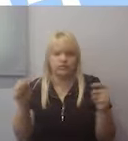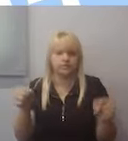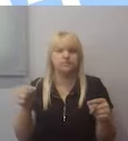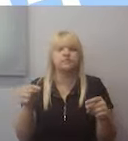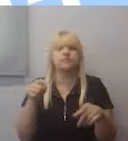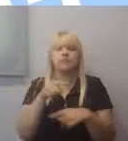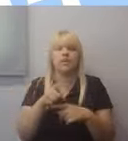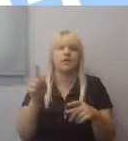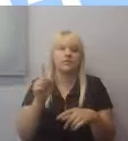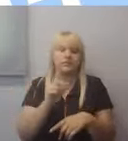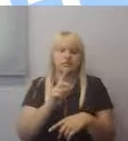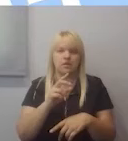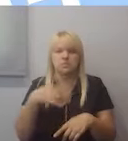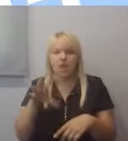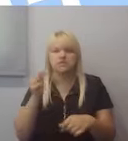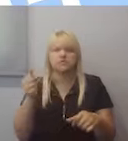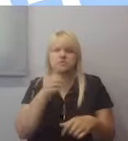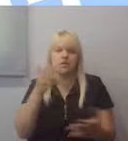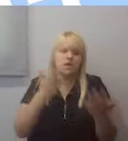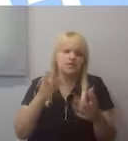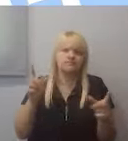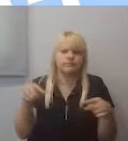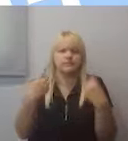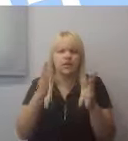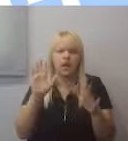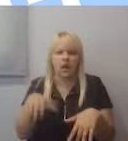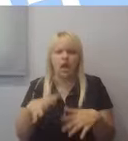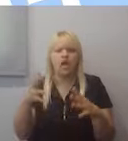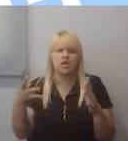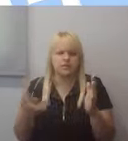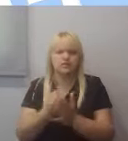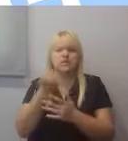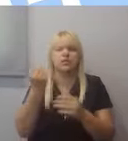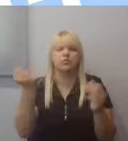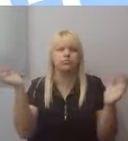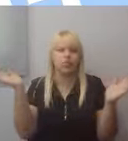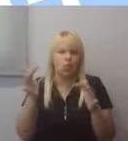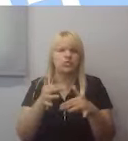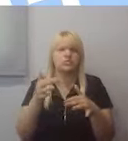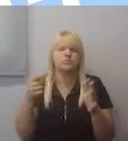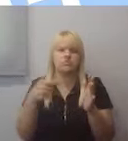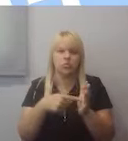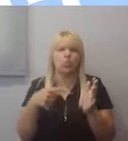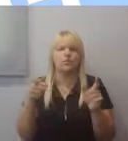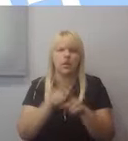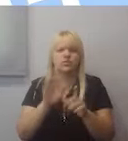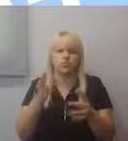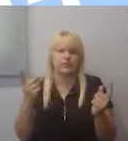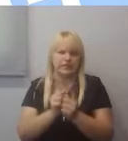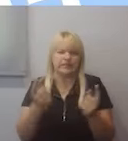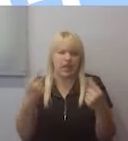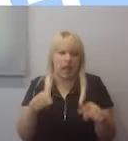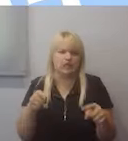darīt panākt to lai pulcēšanās punkts būtu arī vismaz īslaicīgās uzturēšanās